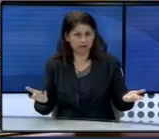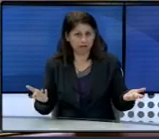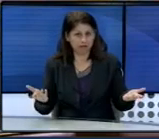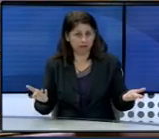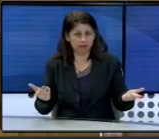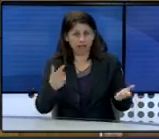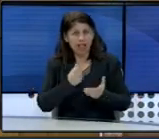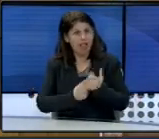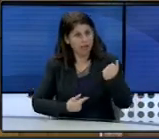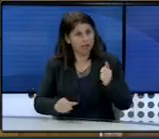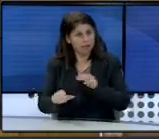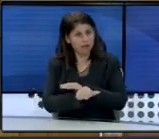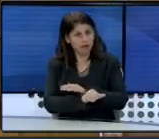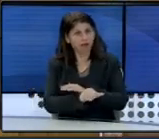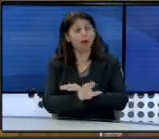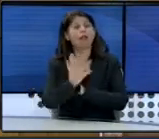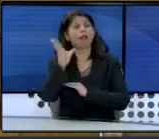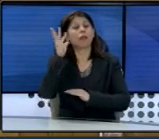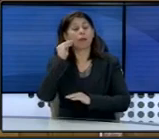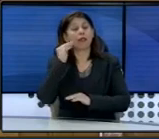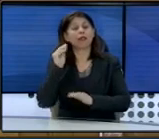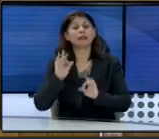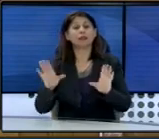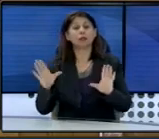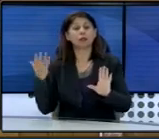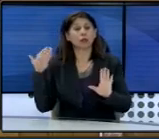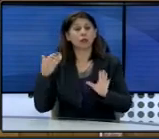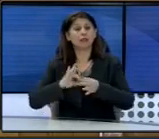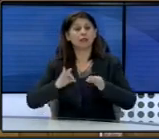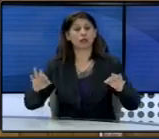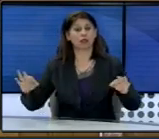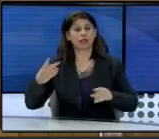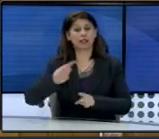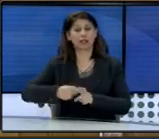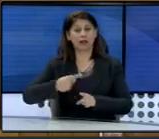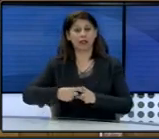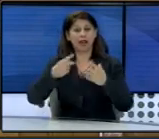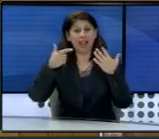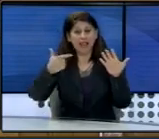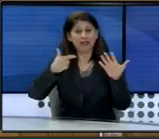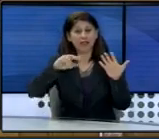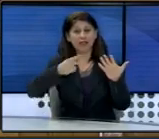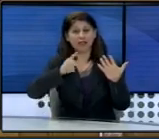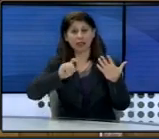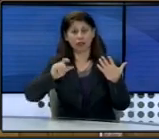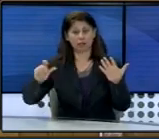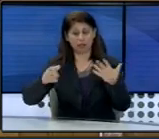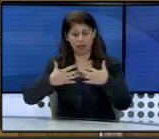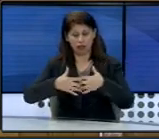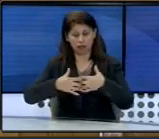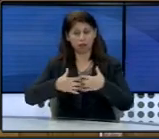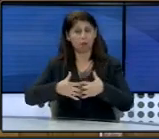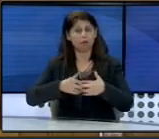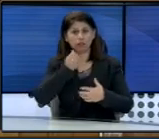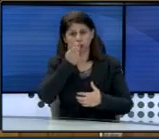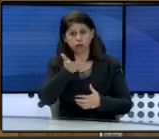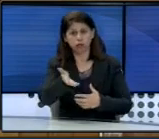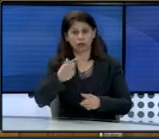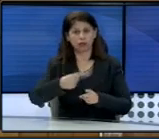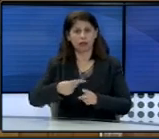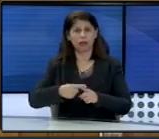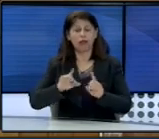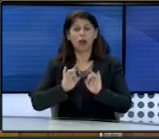αναρωτιέμαι, δεν έχετε διδαχθεί τίποτα από την πρόσφατη ιστορία του τόπου? 7 δις σήμερα εξοπλιστικές δαπάνες της χώρας,